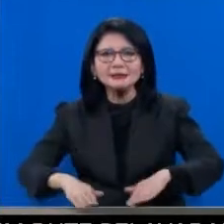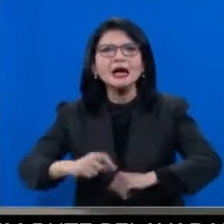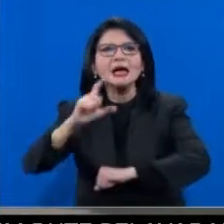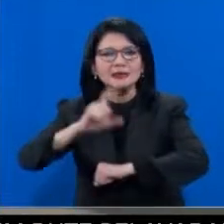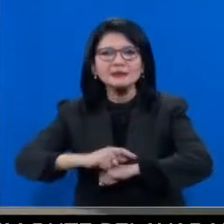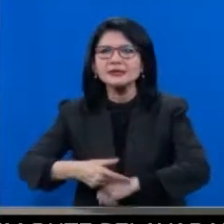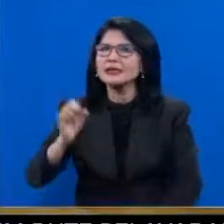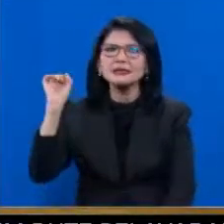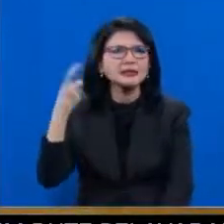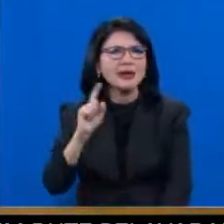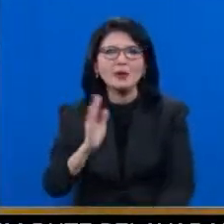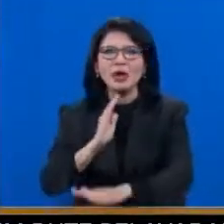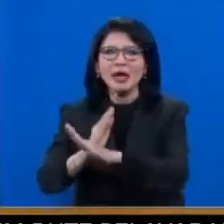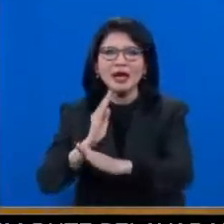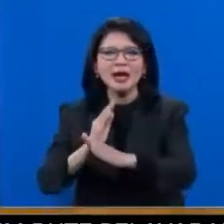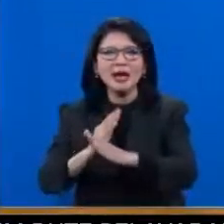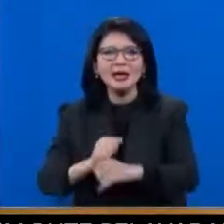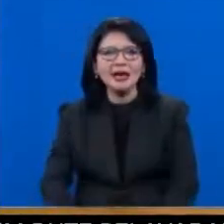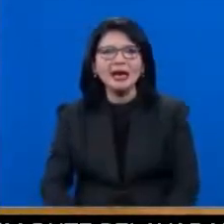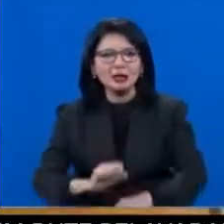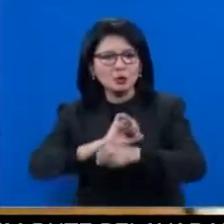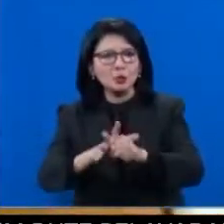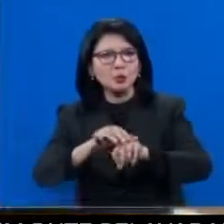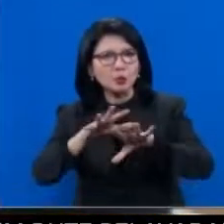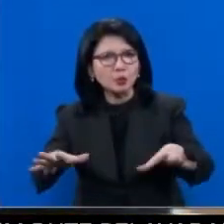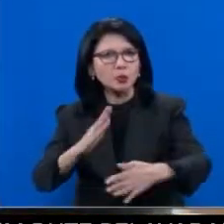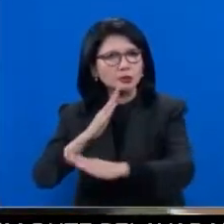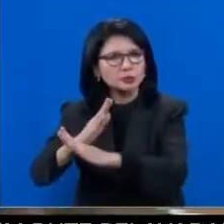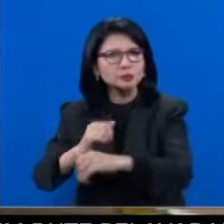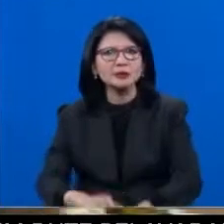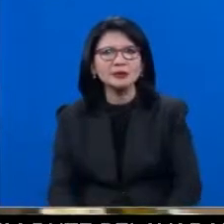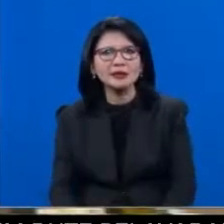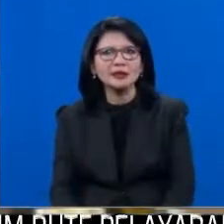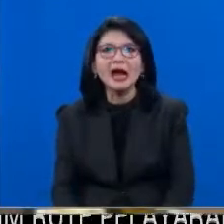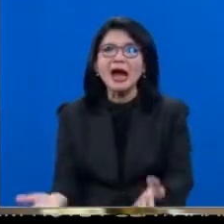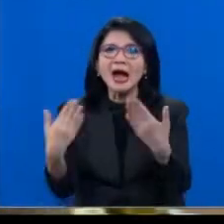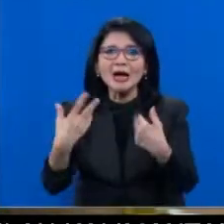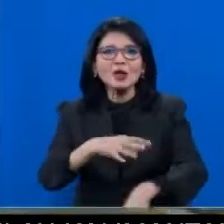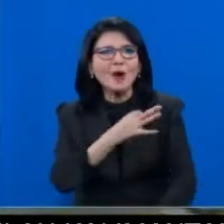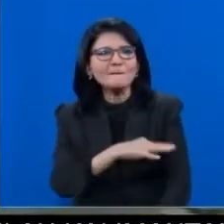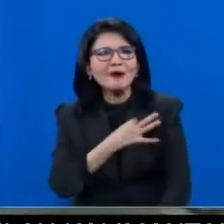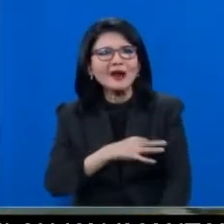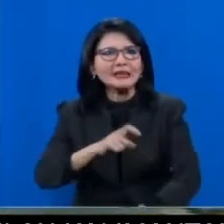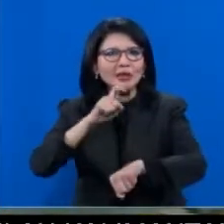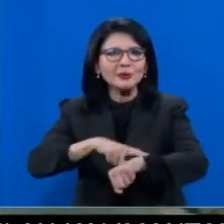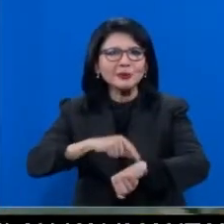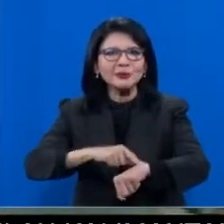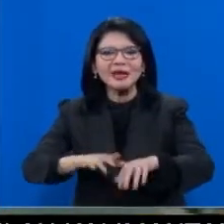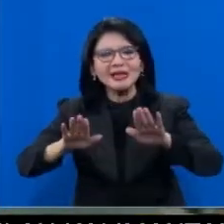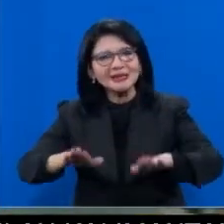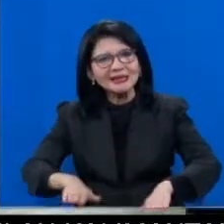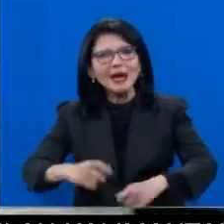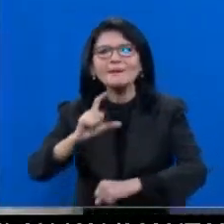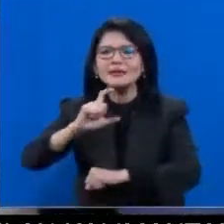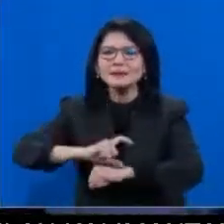kebijakan pembatasan sosial untuk menekan laju penyebaran COVID-19. Jadi, ayo manfaatkan kembalinya momen itikaf ini.